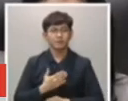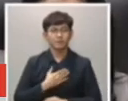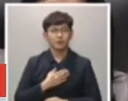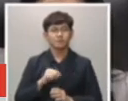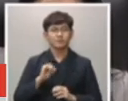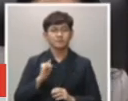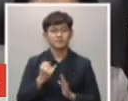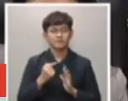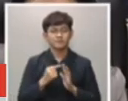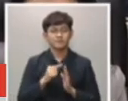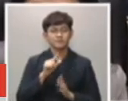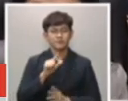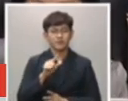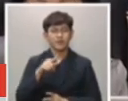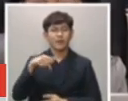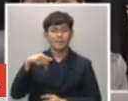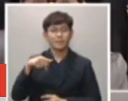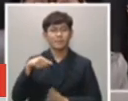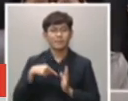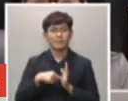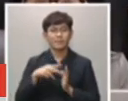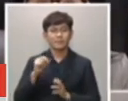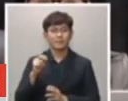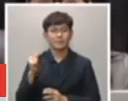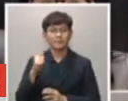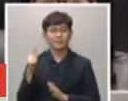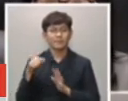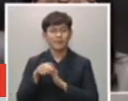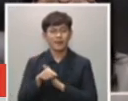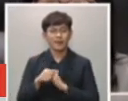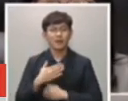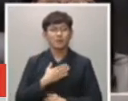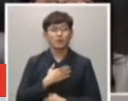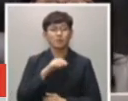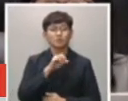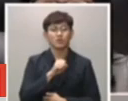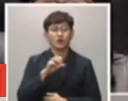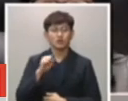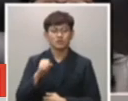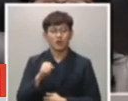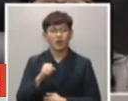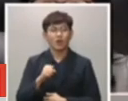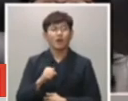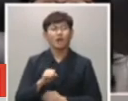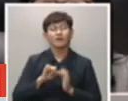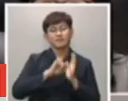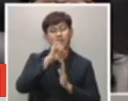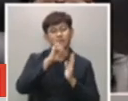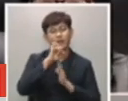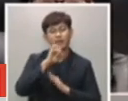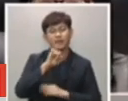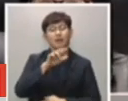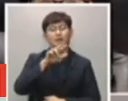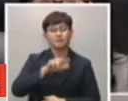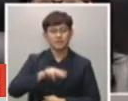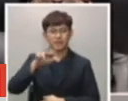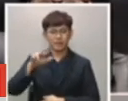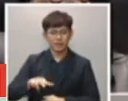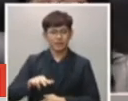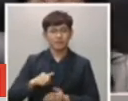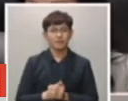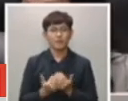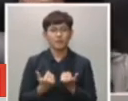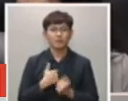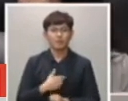พันธ์อมรนิวัฒน์สมาชิกสภาผู้แทนราษฎรจังหวัดเชียงใหม่จากพรรคเพื่อไทยวันนี้ผมจะมาอภิปร